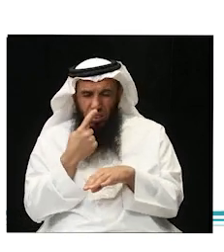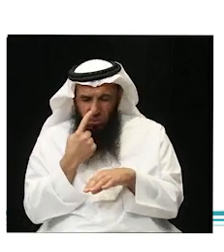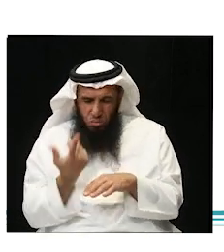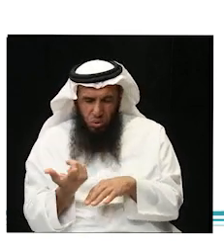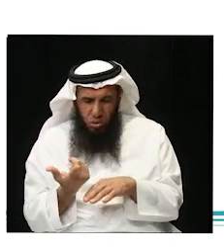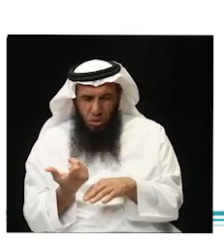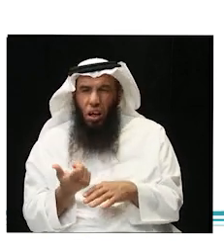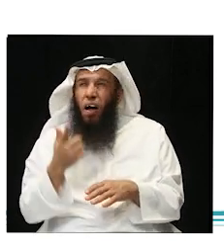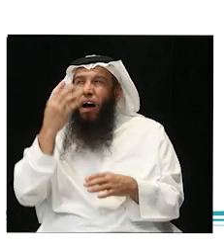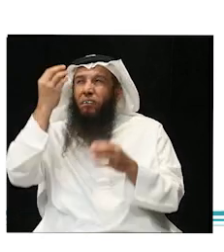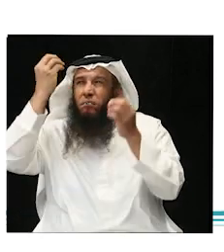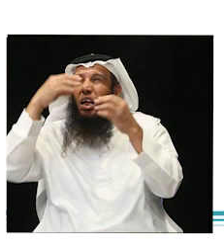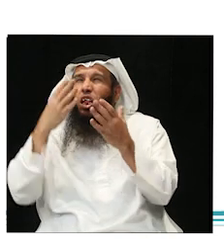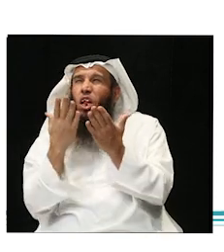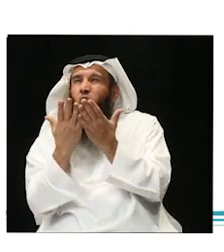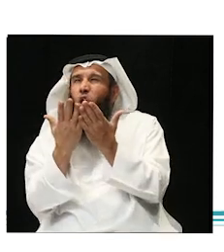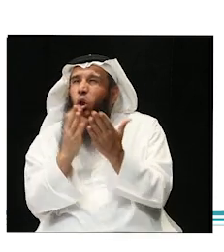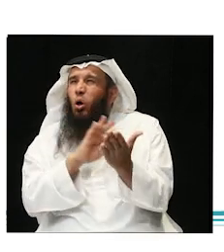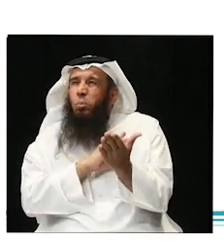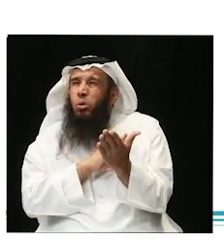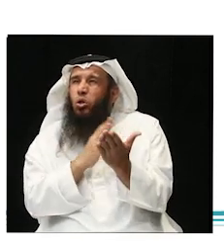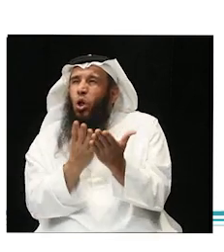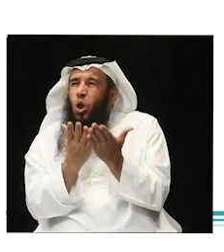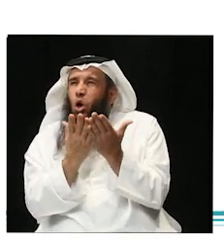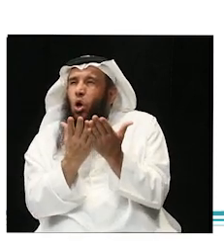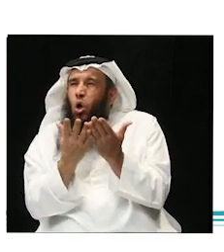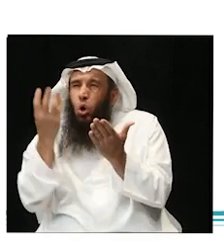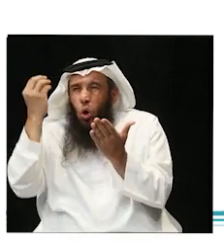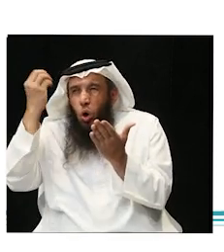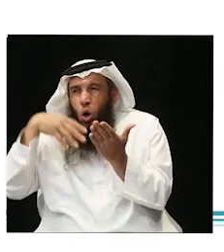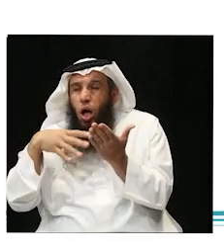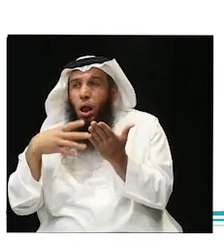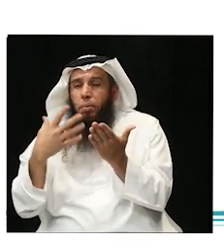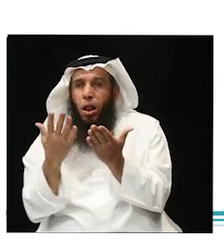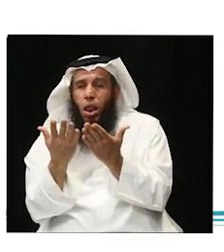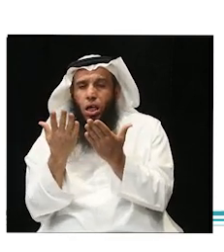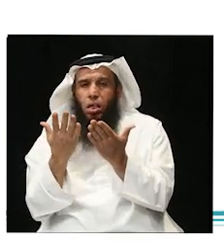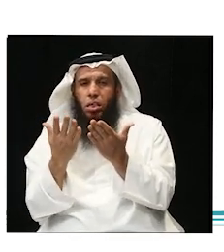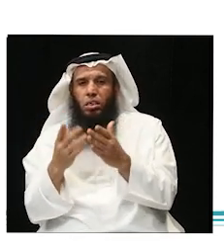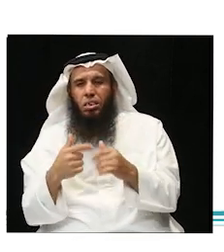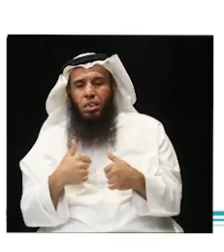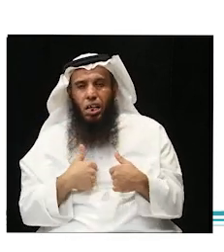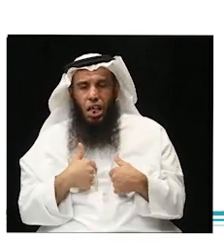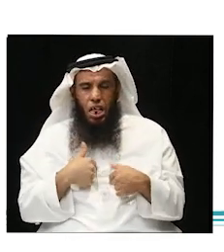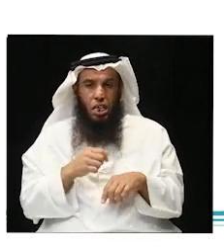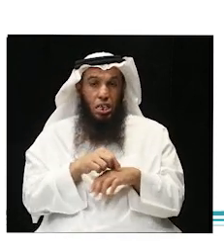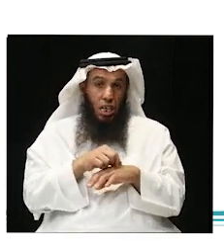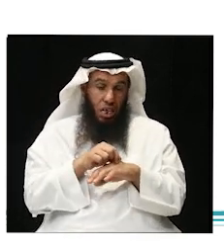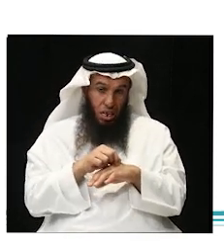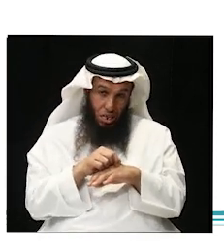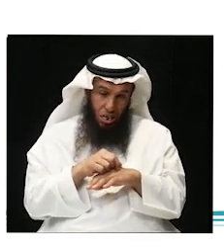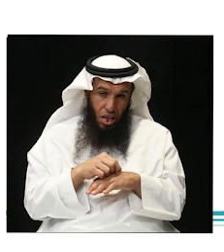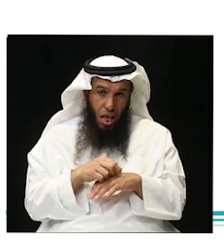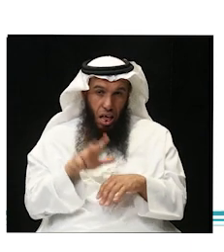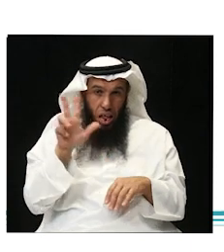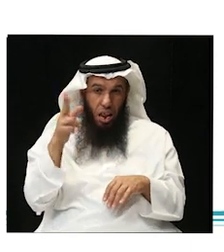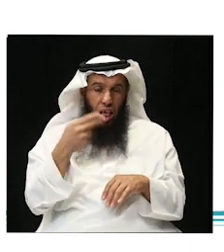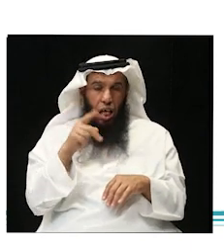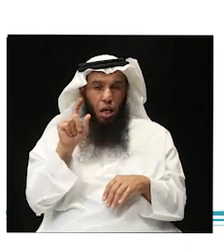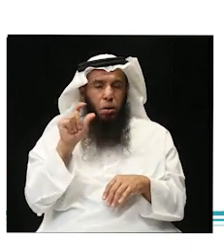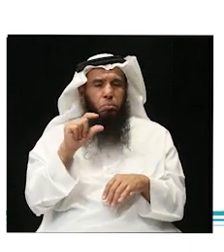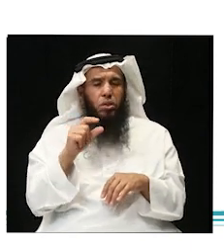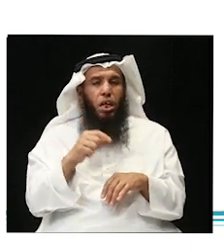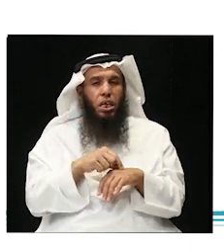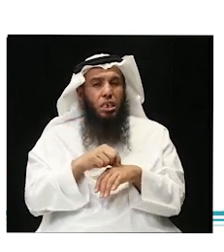هي فعلية أو عبادة قلبية؟ ماذا؟ ما رأيكم أيها الطلاب والطالبات؟ لا شك أن هذه